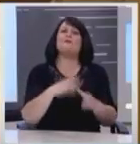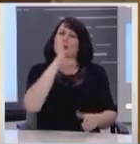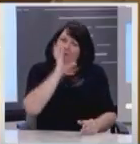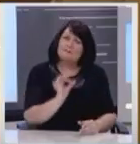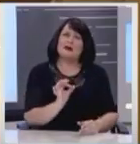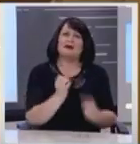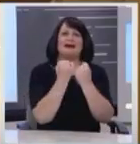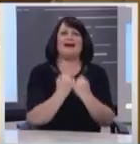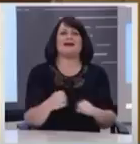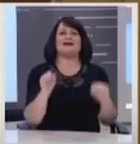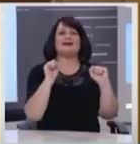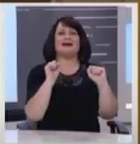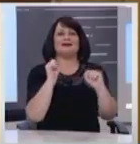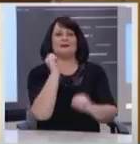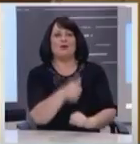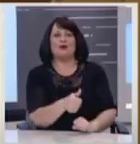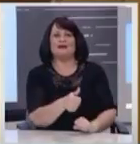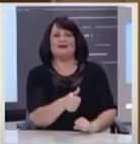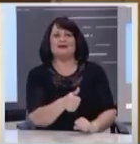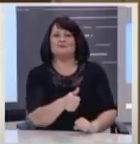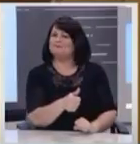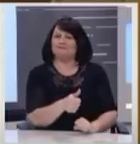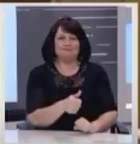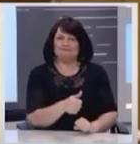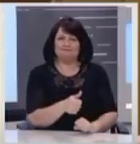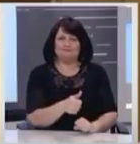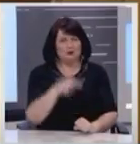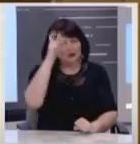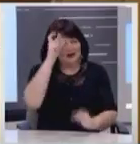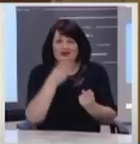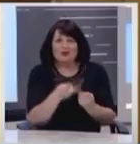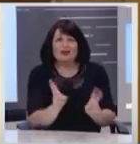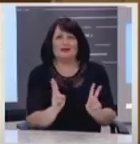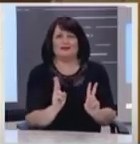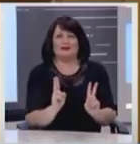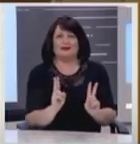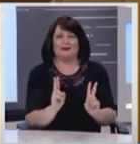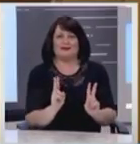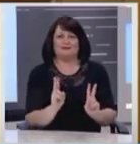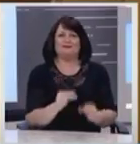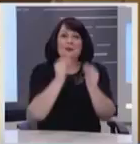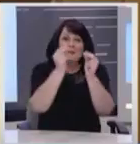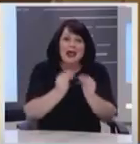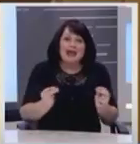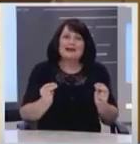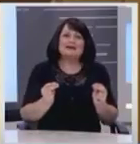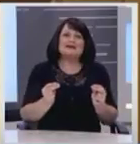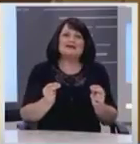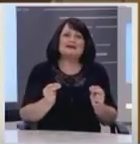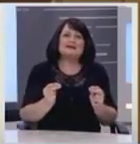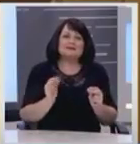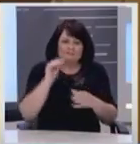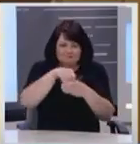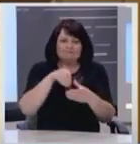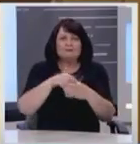πραγματικά ανεξάρτητη και κυρίαρχη. Δηλαδή σε μία λύση χωρίς